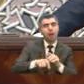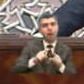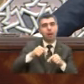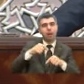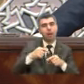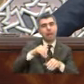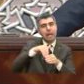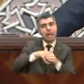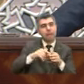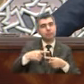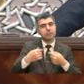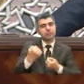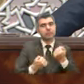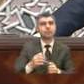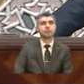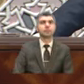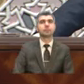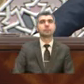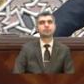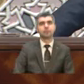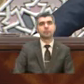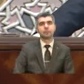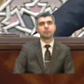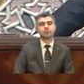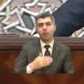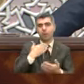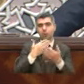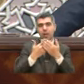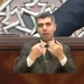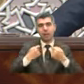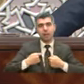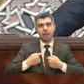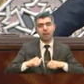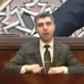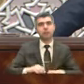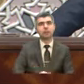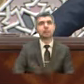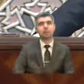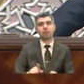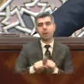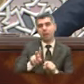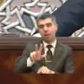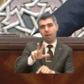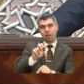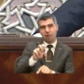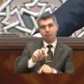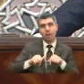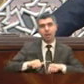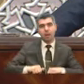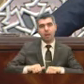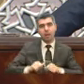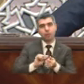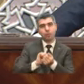والمعاصرة. تفضل سيد نائب. شكرا سيد الرئيس. سيد الوزير، كما تعلمون فوزارة الشباب